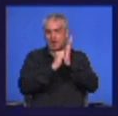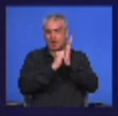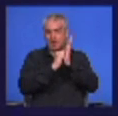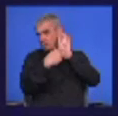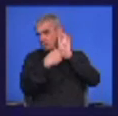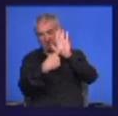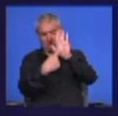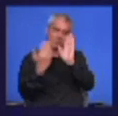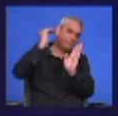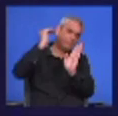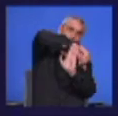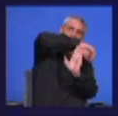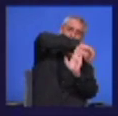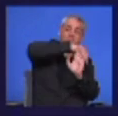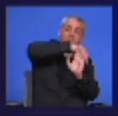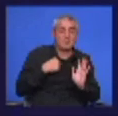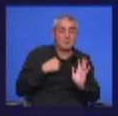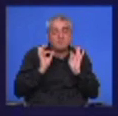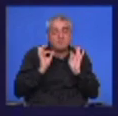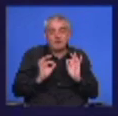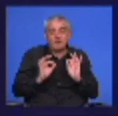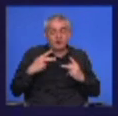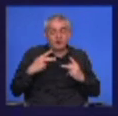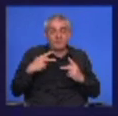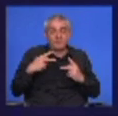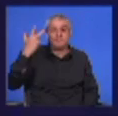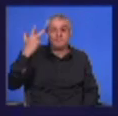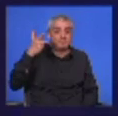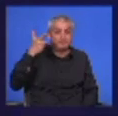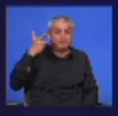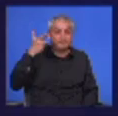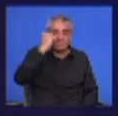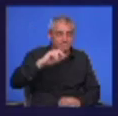ואני ממש חרד שהרצח הבא יקרה.